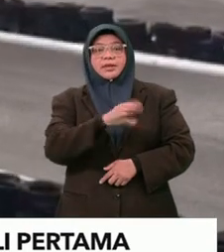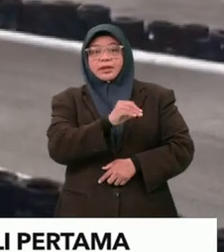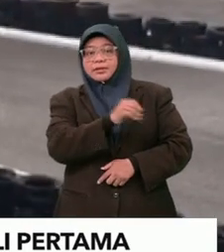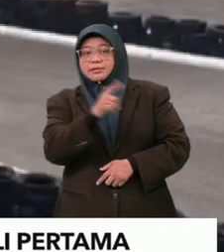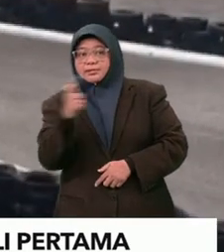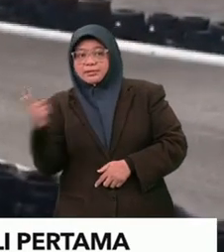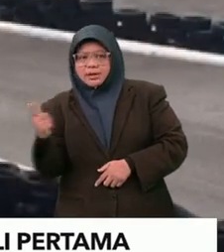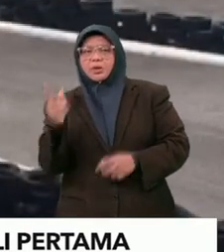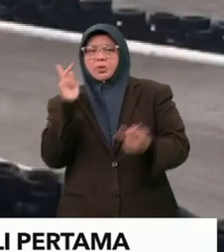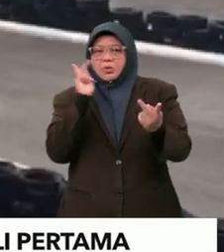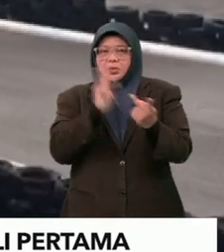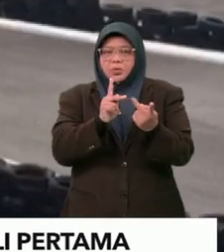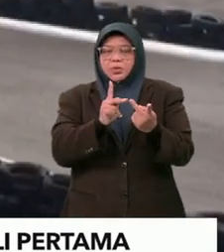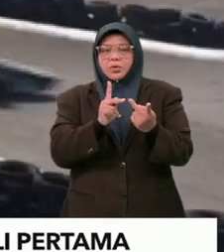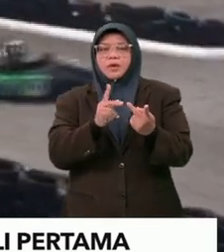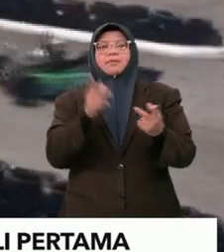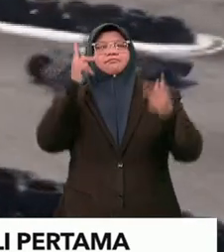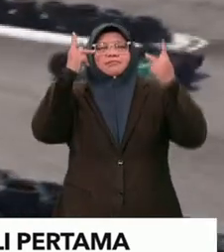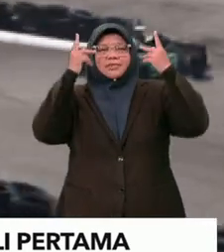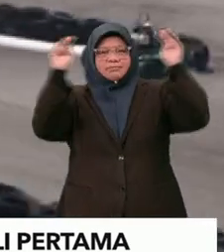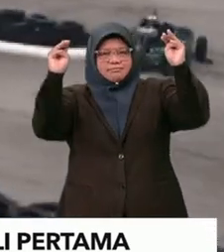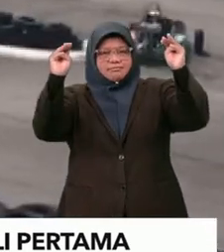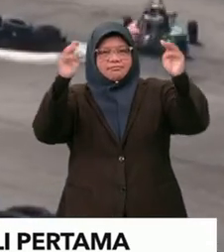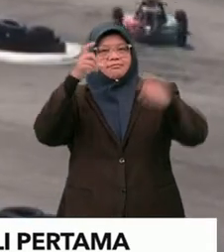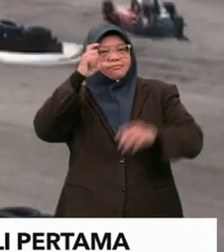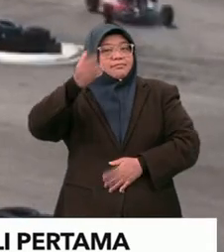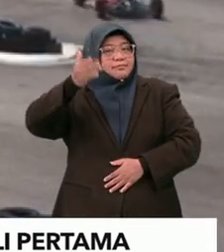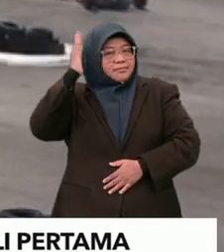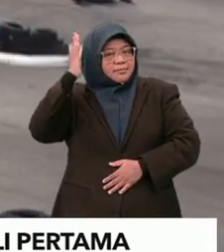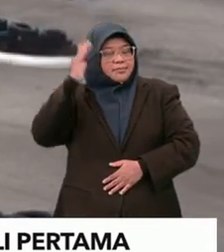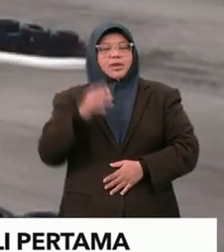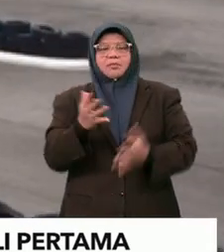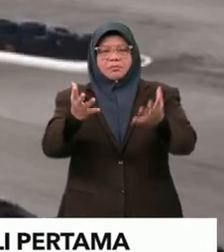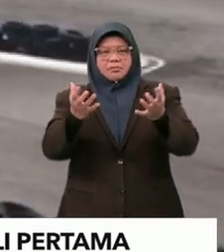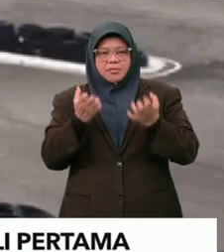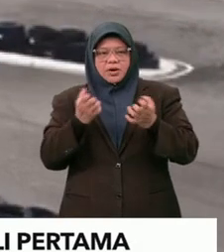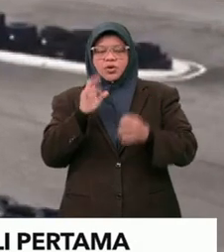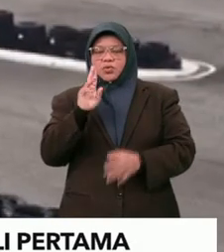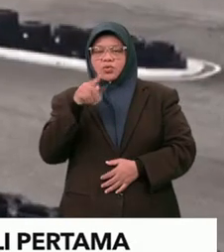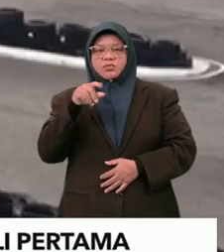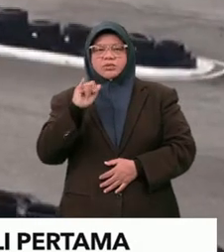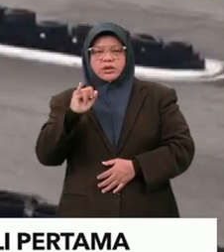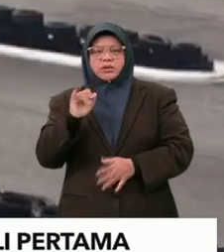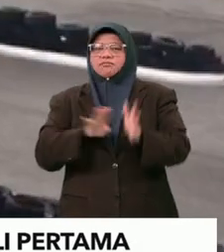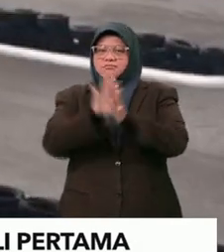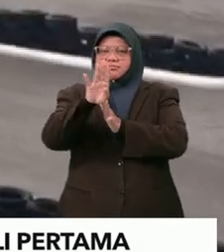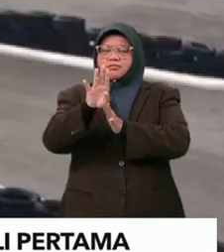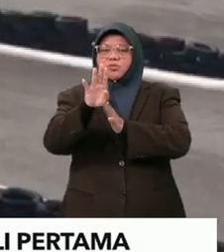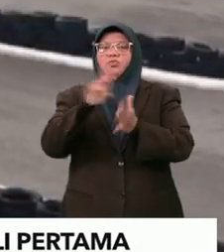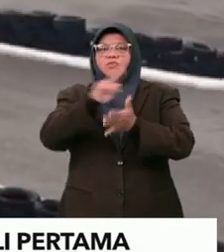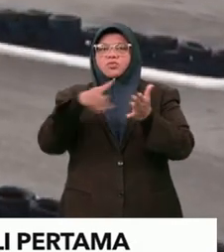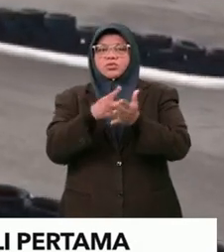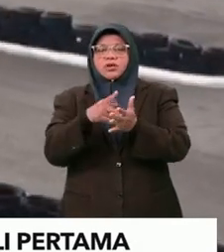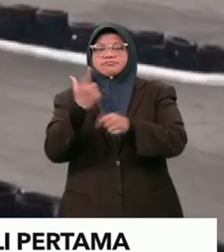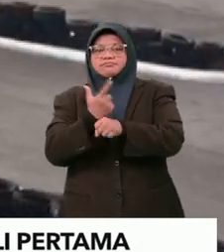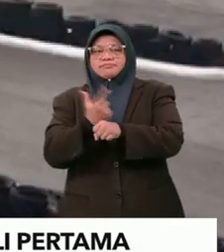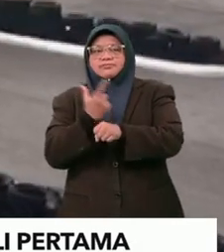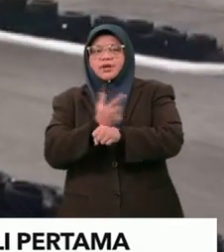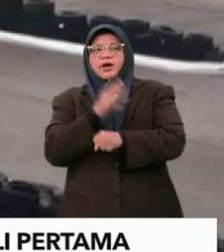kejohanan ini bertepatan dengan hasrat perindu menteri Datuk Seri Ismail Satria Club agar opsi membangunkan pusat pendidikan dan latihan